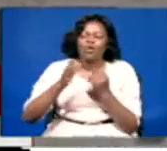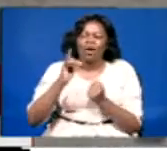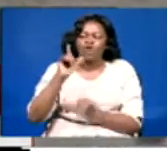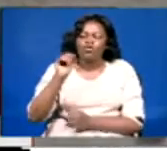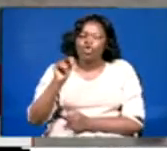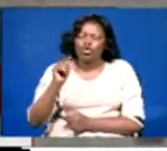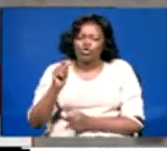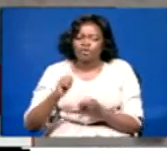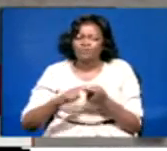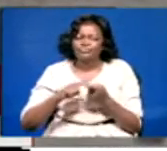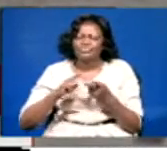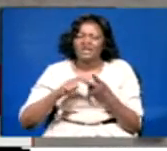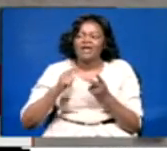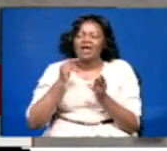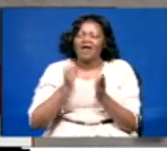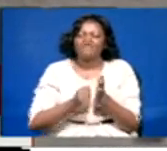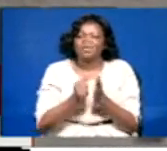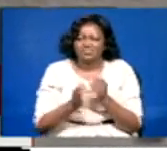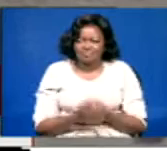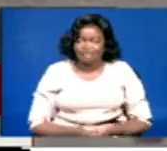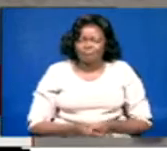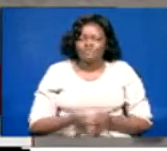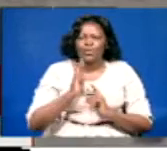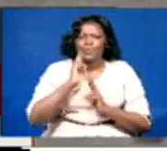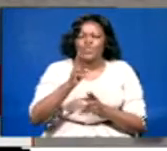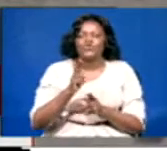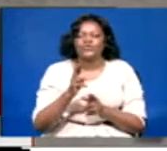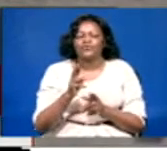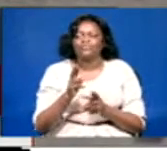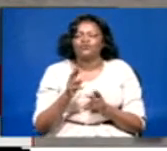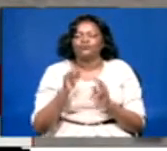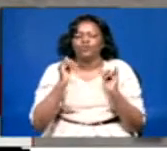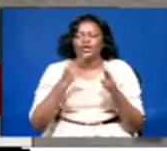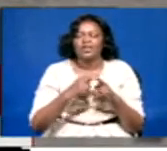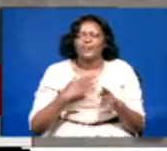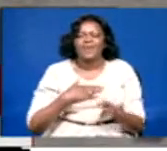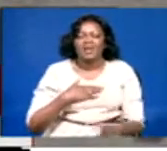Naivasha. Nikiripotia Kurunzi Mashinani, jina langu ni Victoria Nkadha.